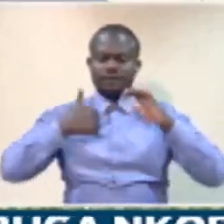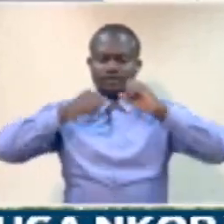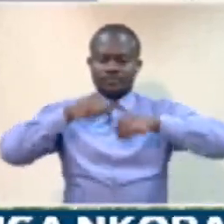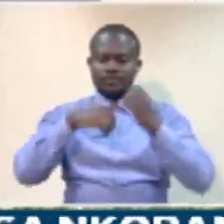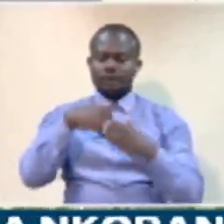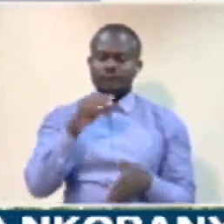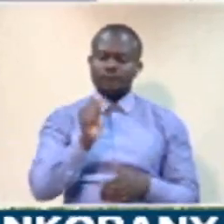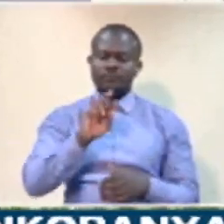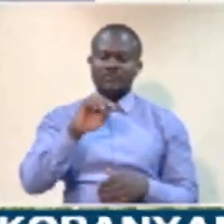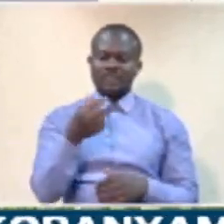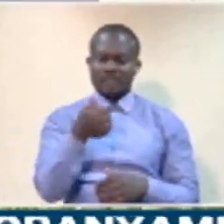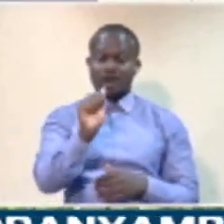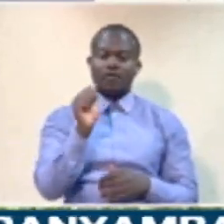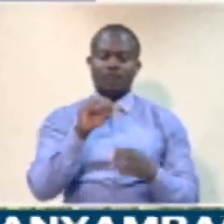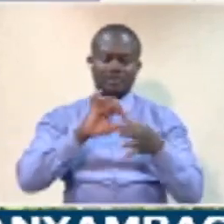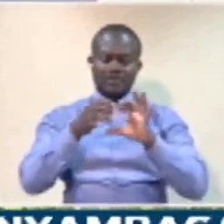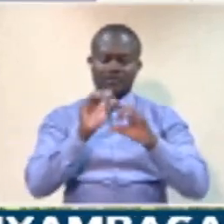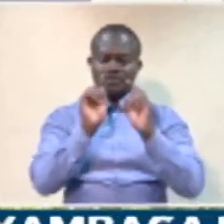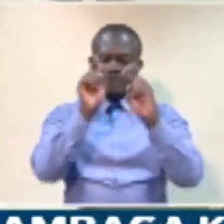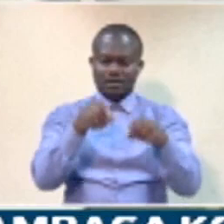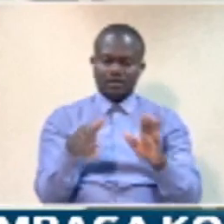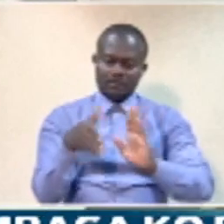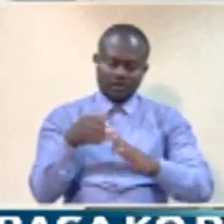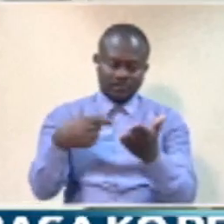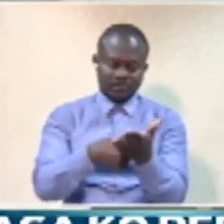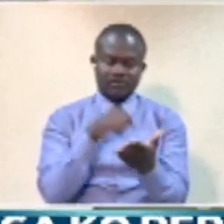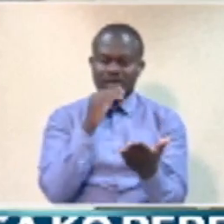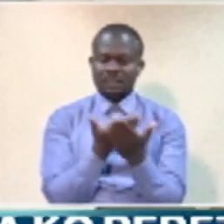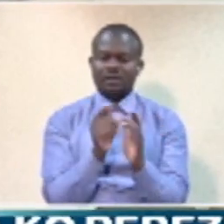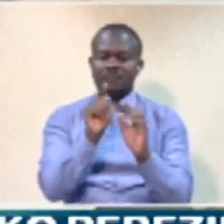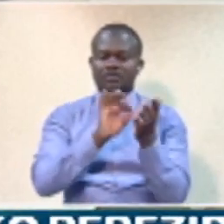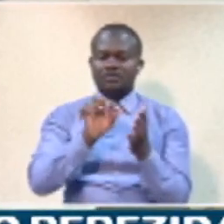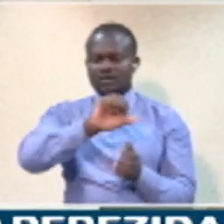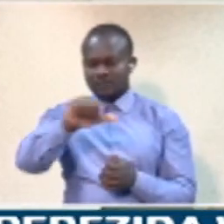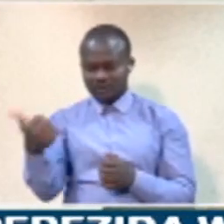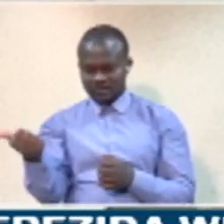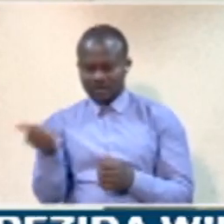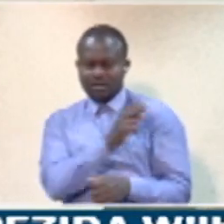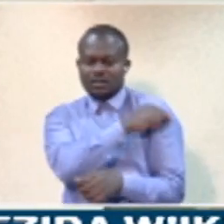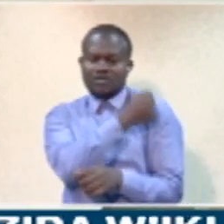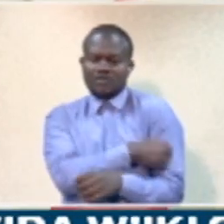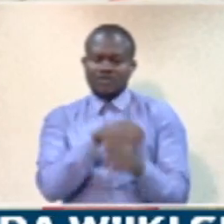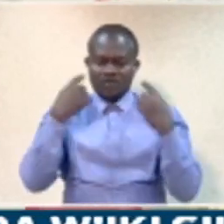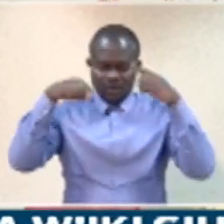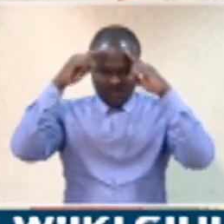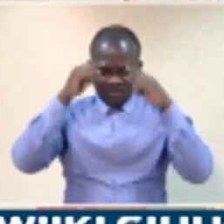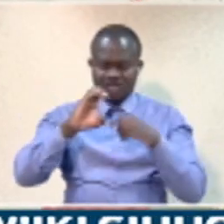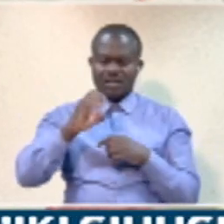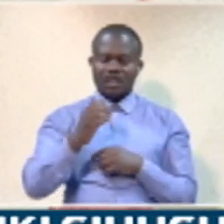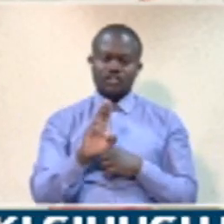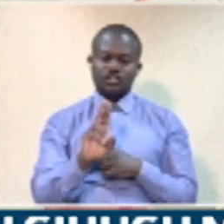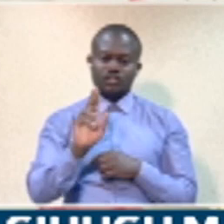amasezerano na farije aho aba bagenerwa bikorwa bajya bagahita bivuza badasabwe kujya gusinyisha ahandi ni ku bitaro bya kaminuza bya kigali